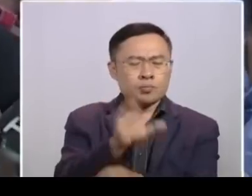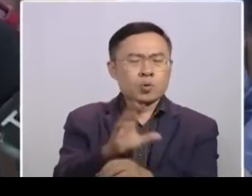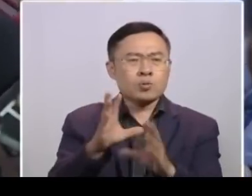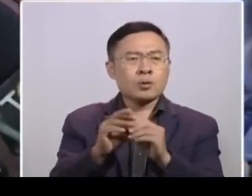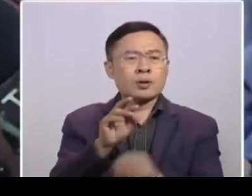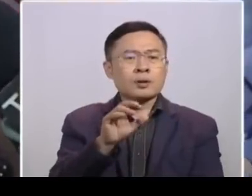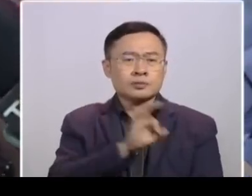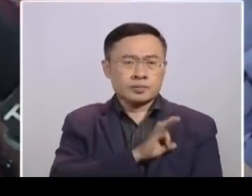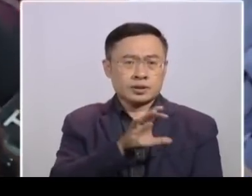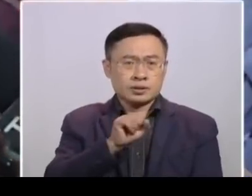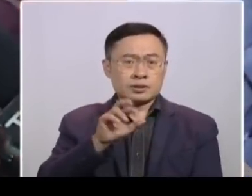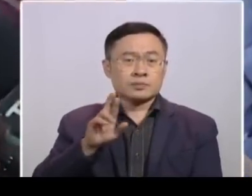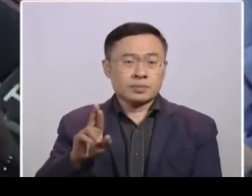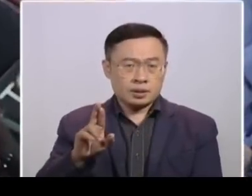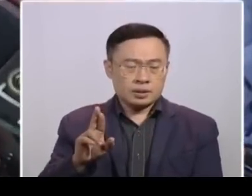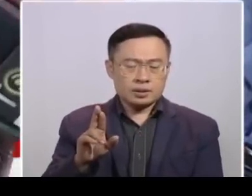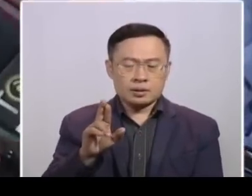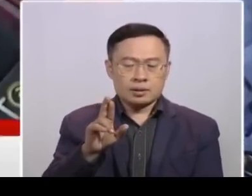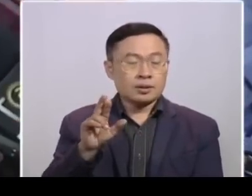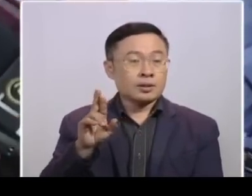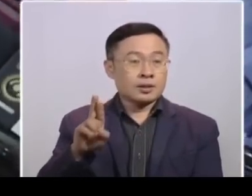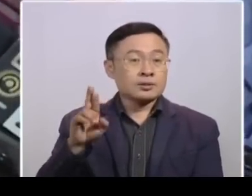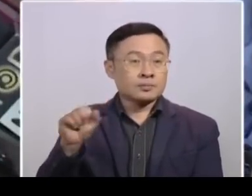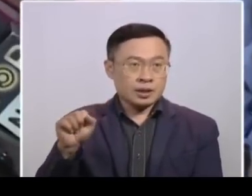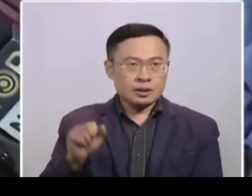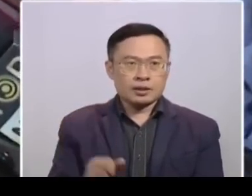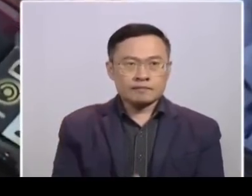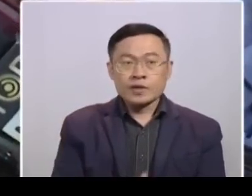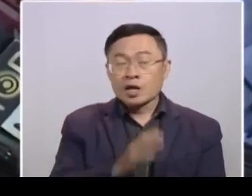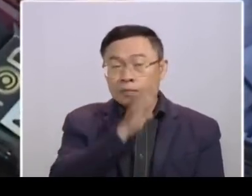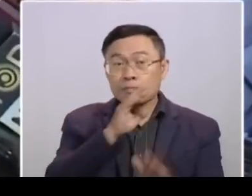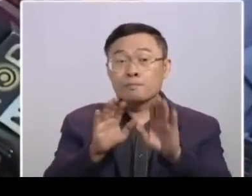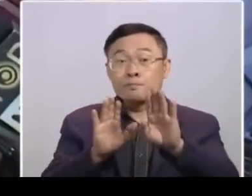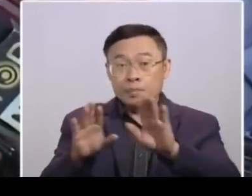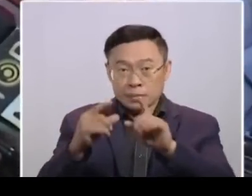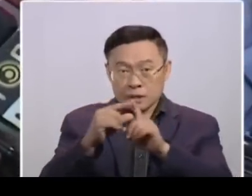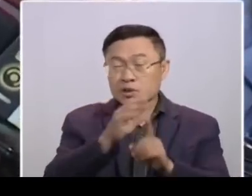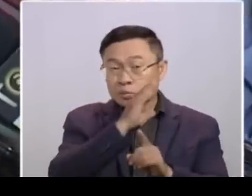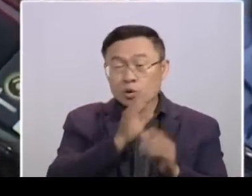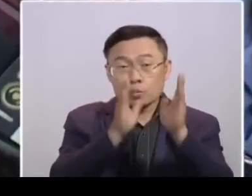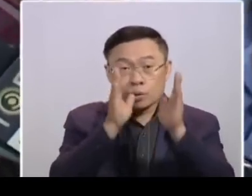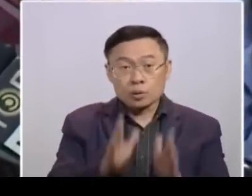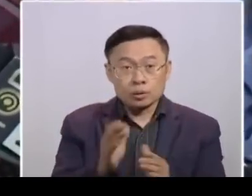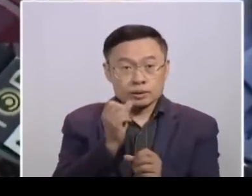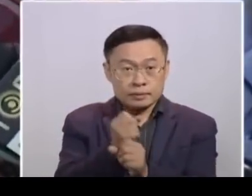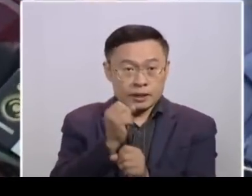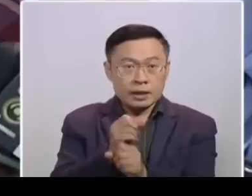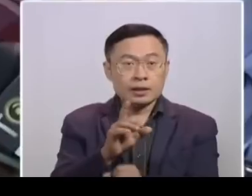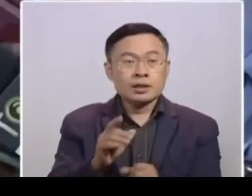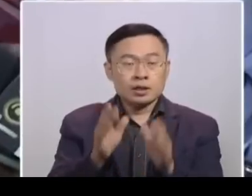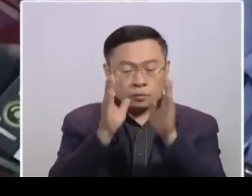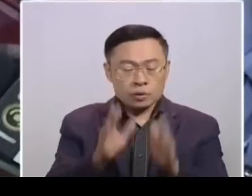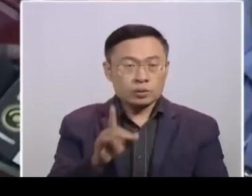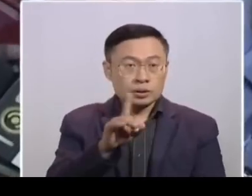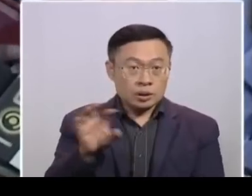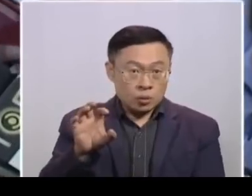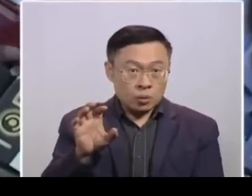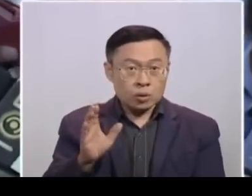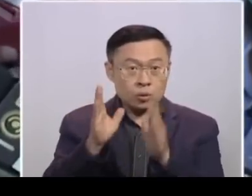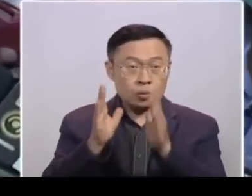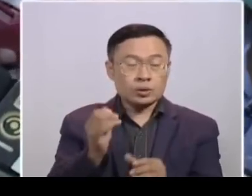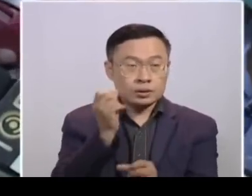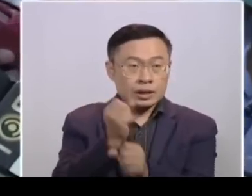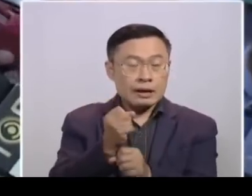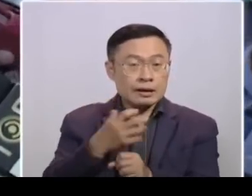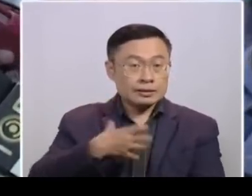ถ้าเรามีกำลังเราจะแค่100นะครับถ้าจะเอาชนะเนี่ยมันต้องทำให้เต็ม100หรืออย่